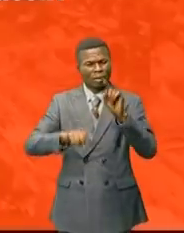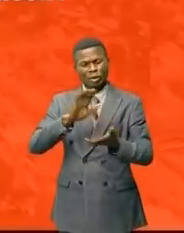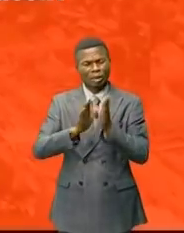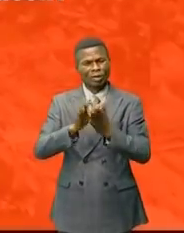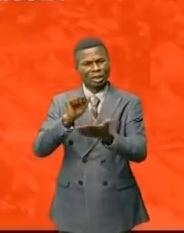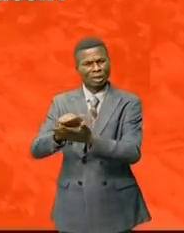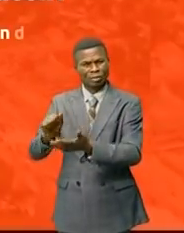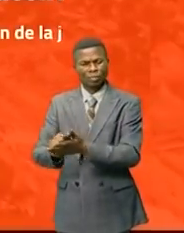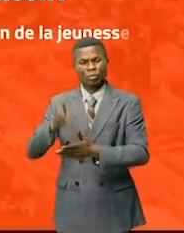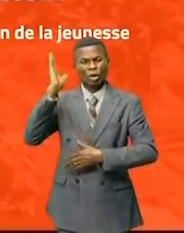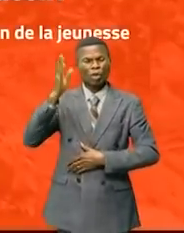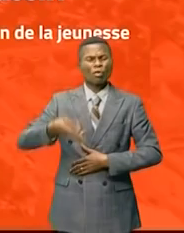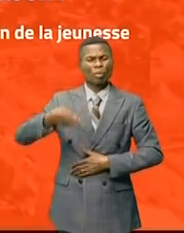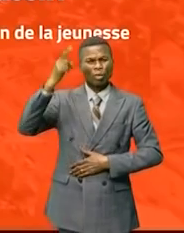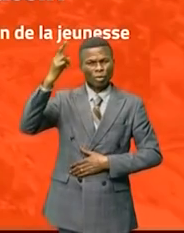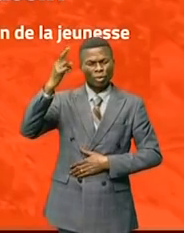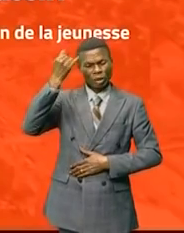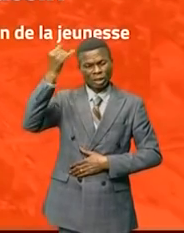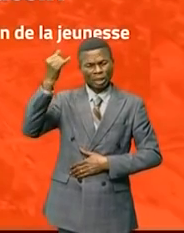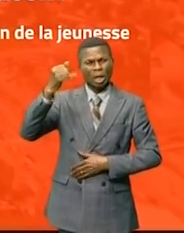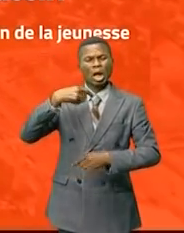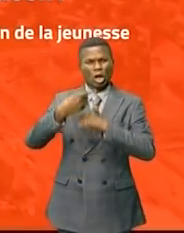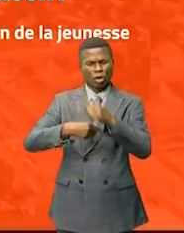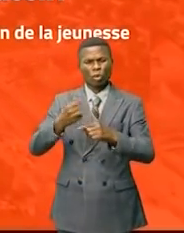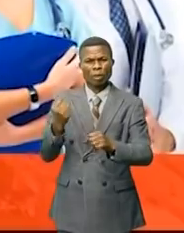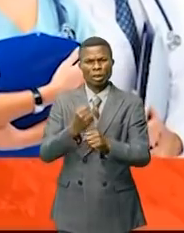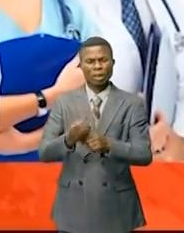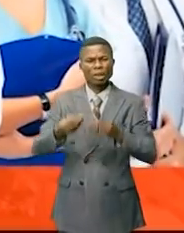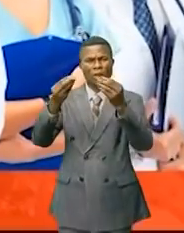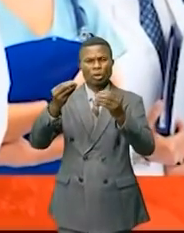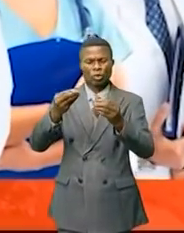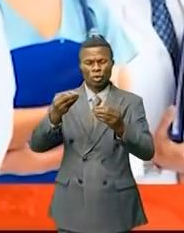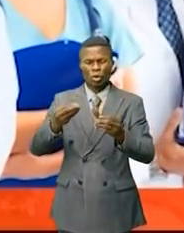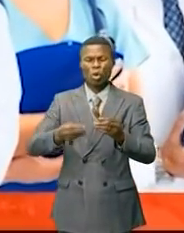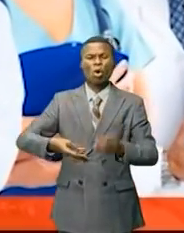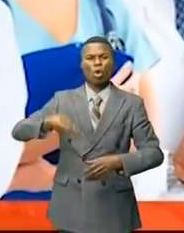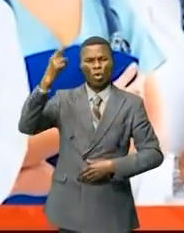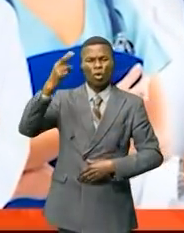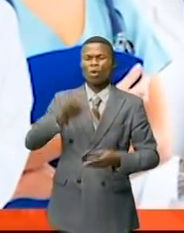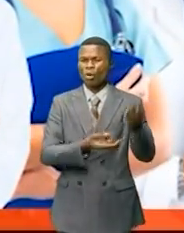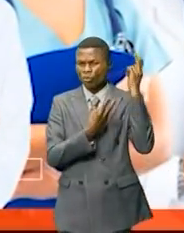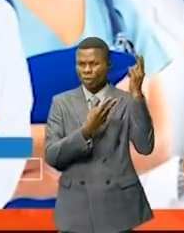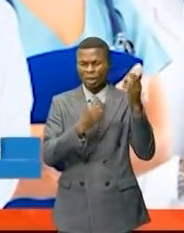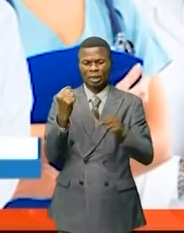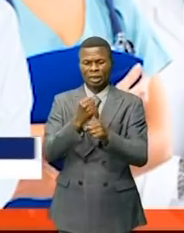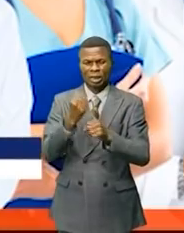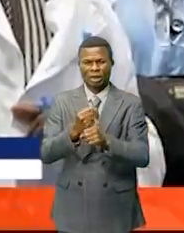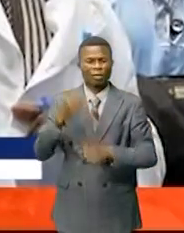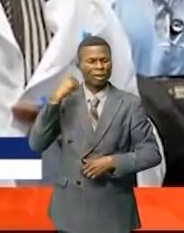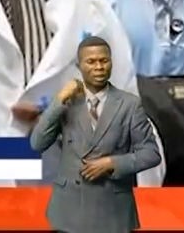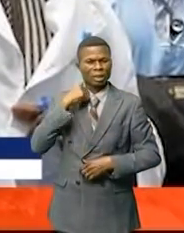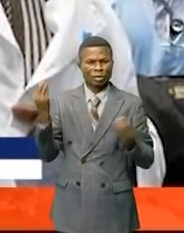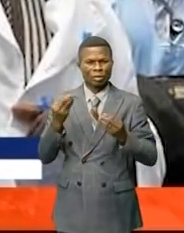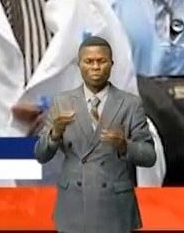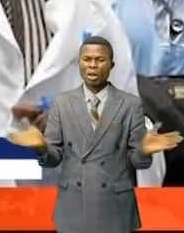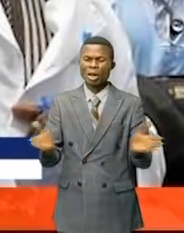fixé forum de haut niveau vi à raiponce et et redorer l'image de marque de cette noble profession grâce à un